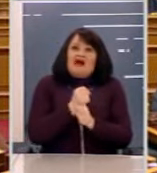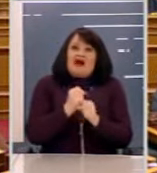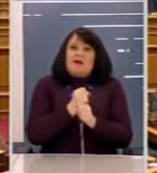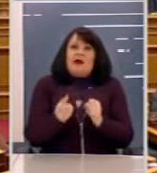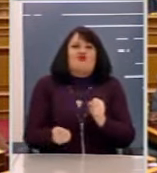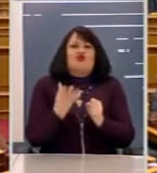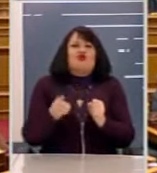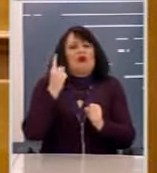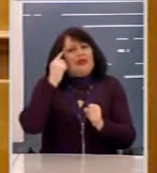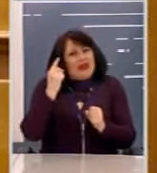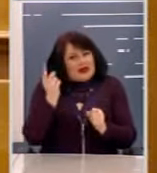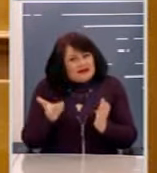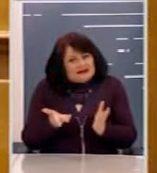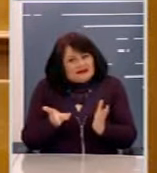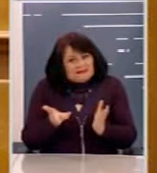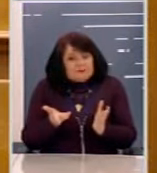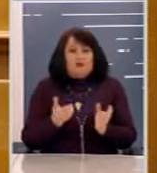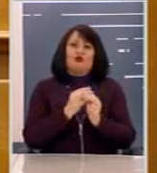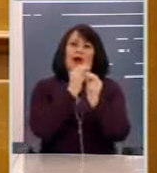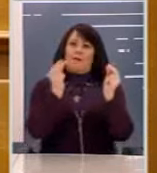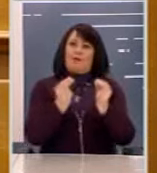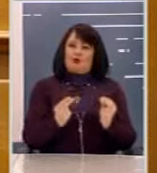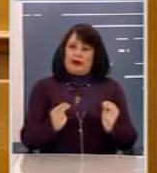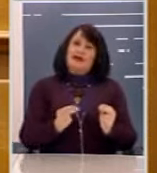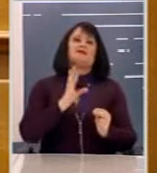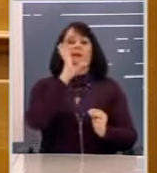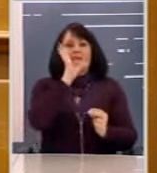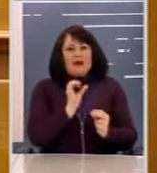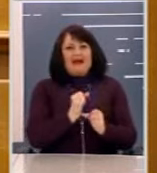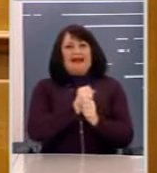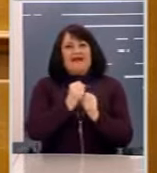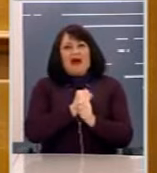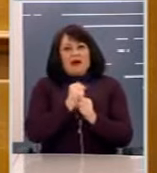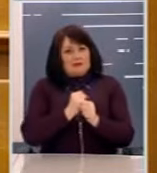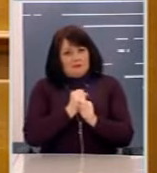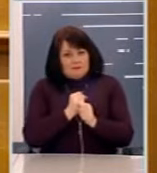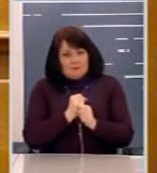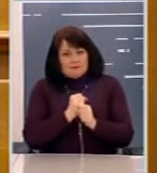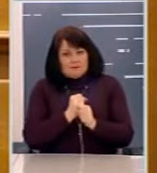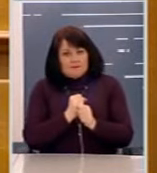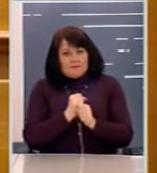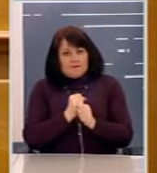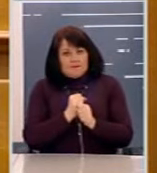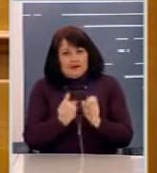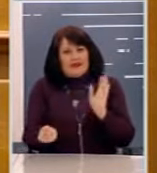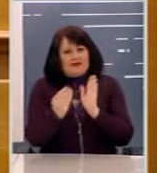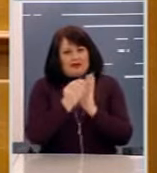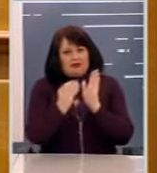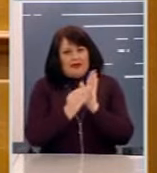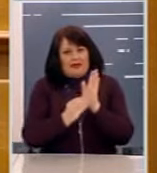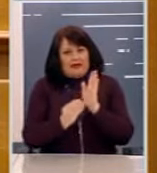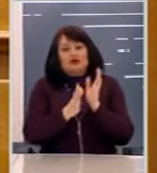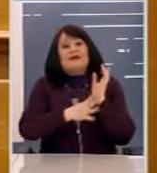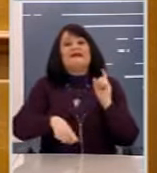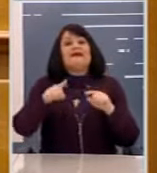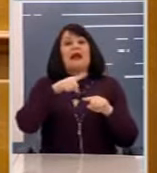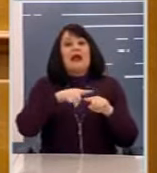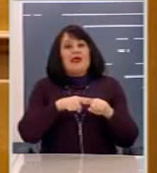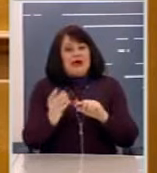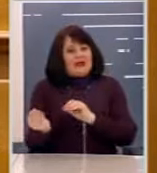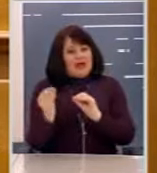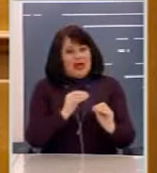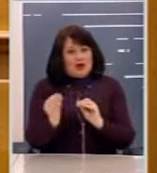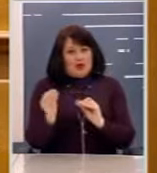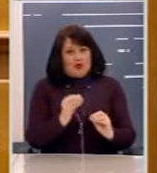καινοτομίας, έτσι ώστε πραγματικά τα φάρμακα τα οποία θα μπαίνουν και θα κυκλοφορούν στη χώρα θα